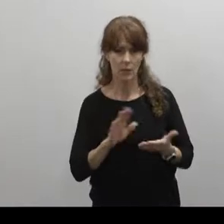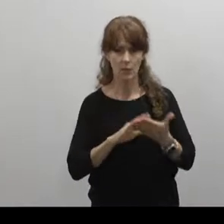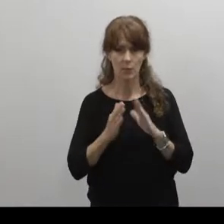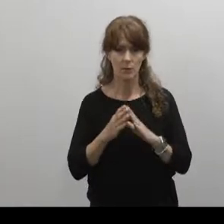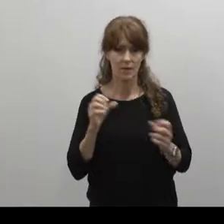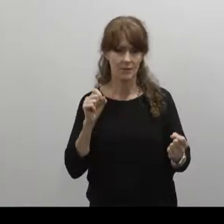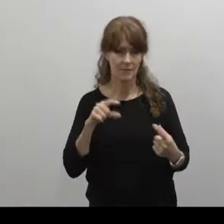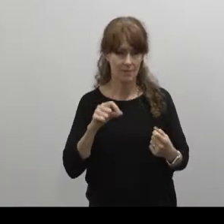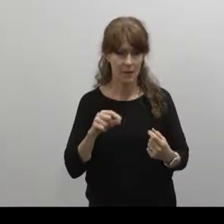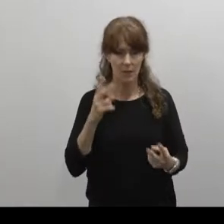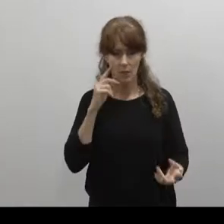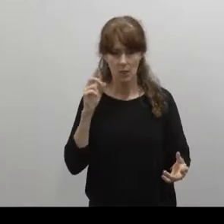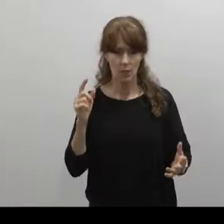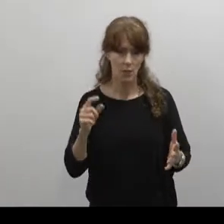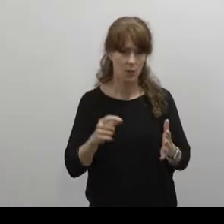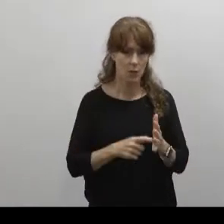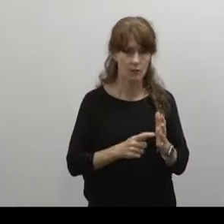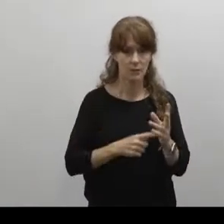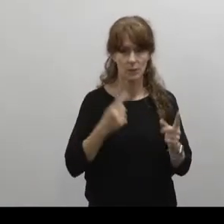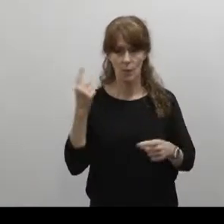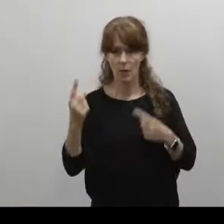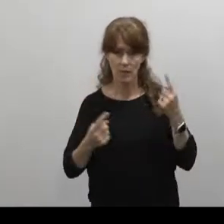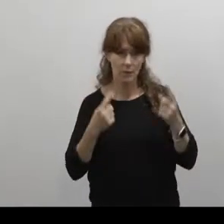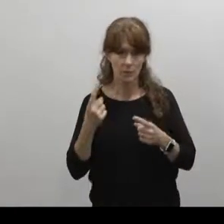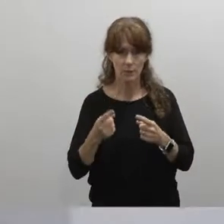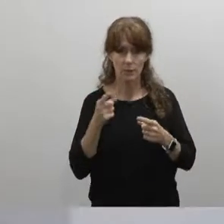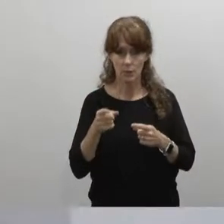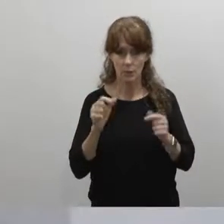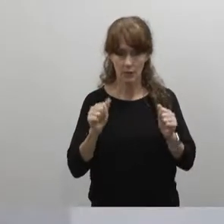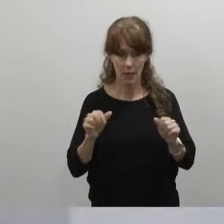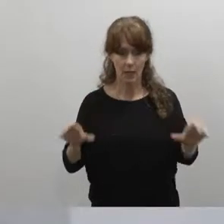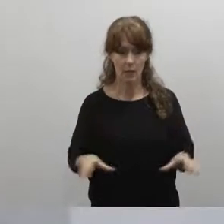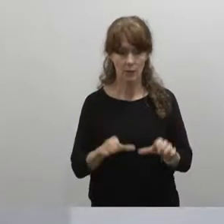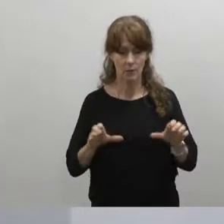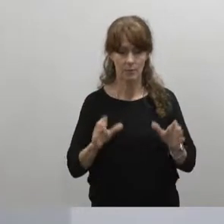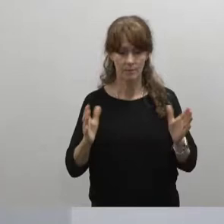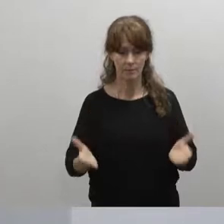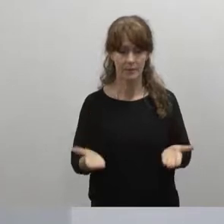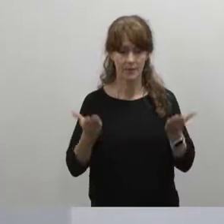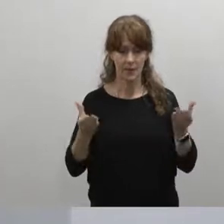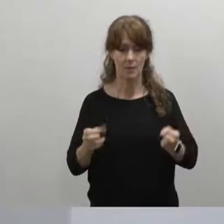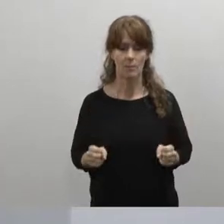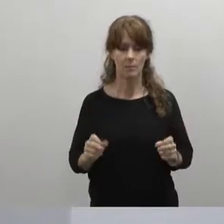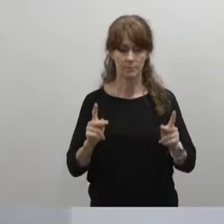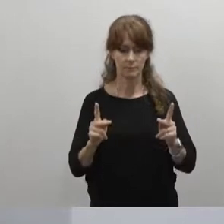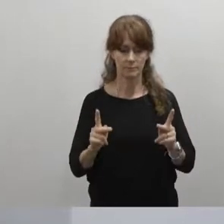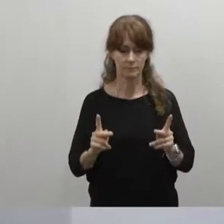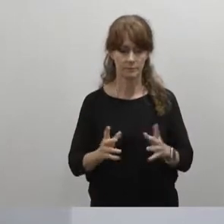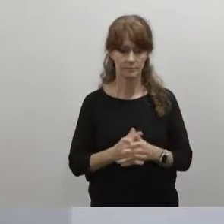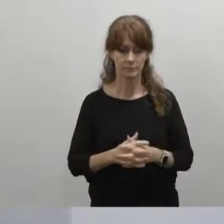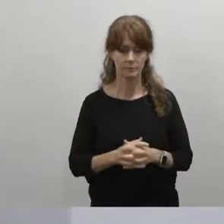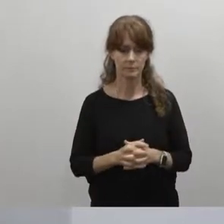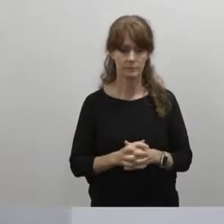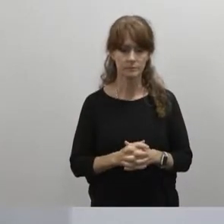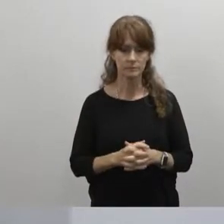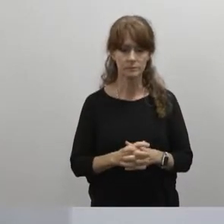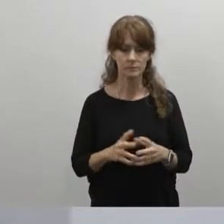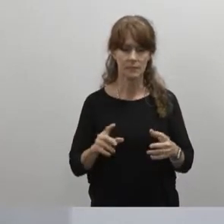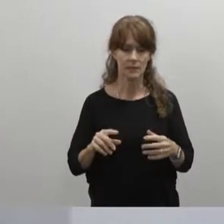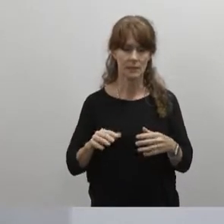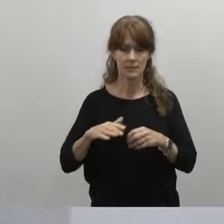ta nhận mình kết âm pin trái hay xong ai dương mơ tới chậm nay pin và lấy tiền túi đâm bay mơ âm pin tin này ấy để ban tập tour mơ